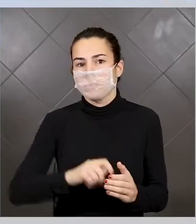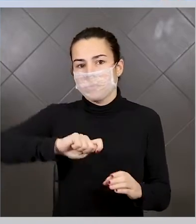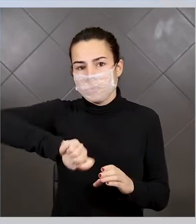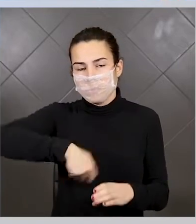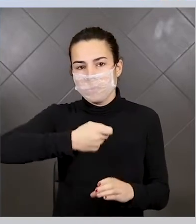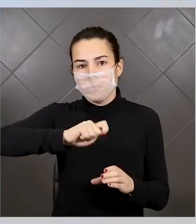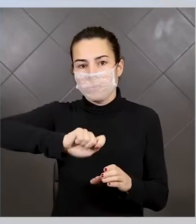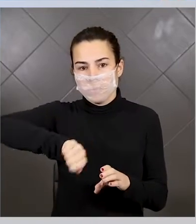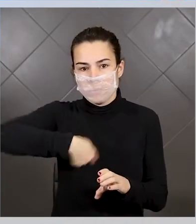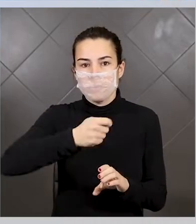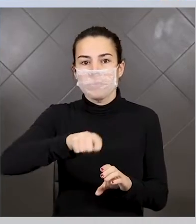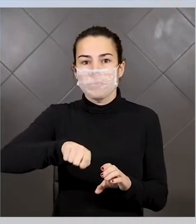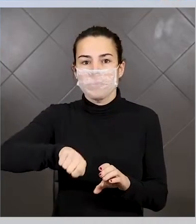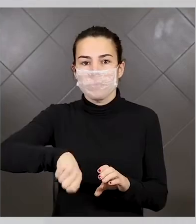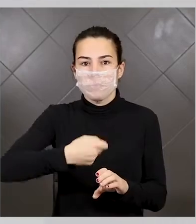Aquí arriba el Joan.